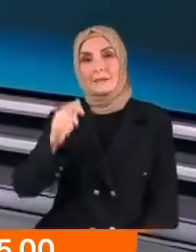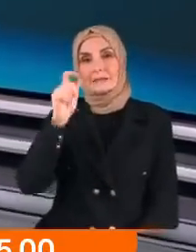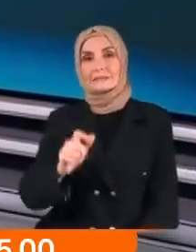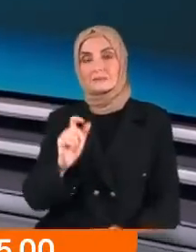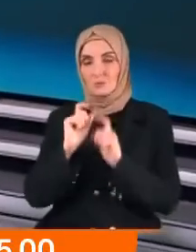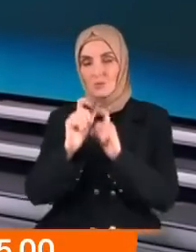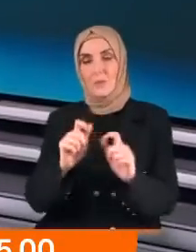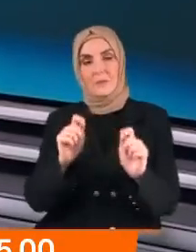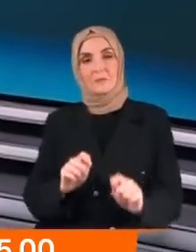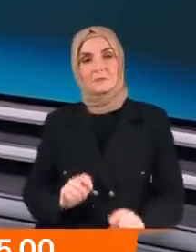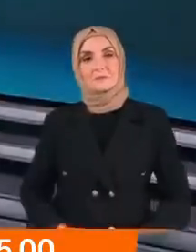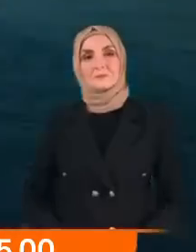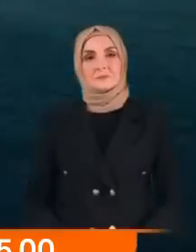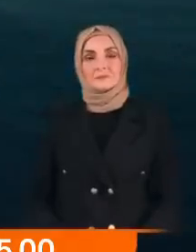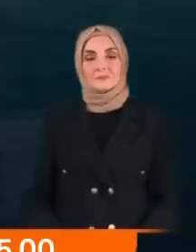izlenimleri.